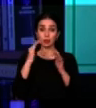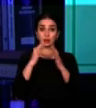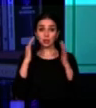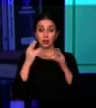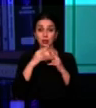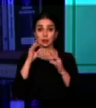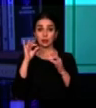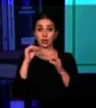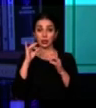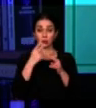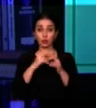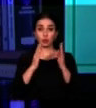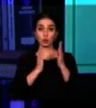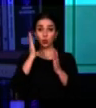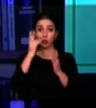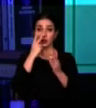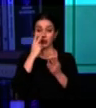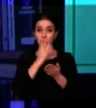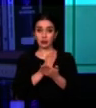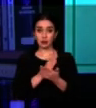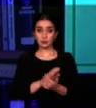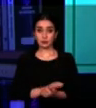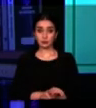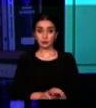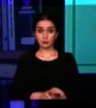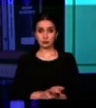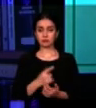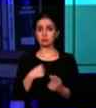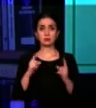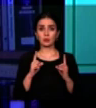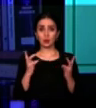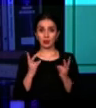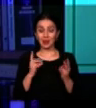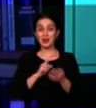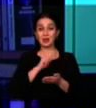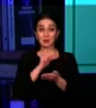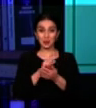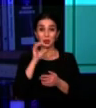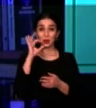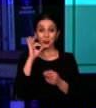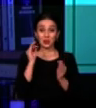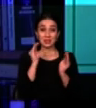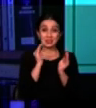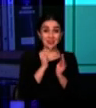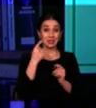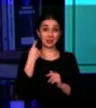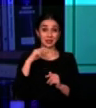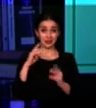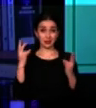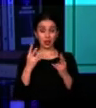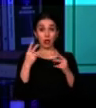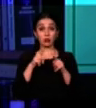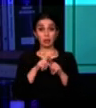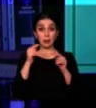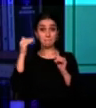яъни тармоқларимиз юқорига қараган. Бизга нима керак? Албатта 0 дан кичкина бўлган қийматлари керак,